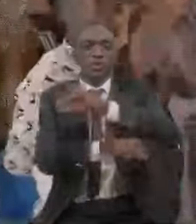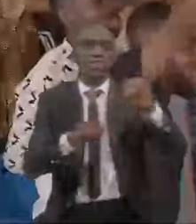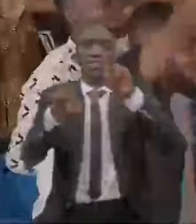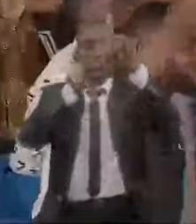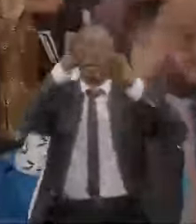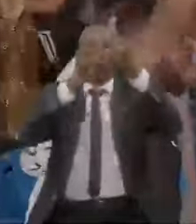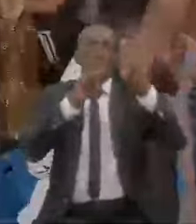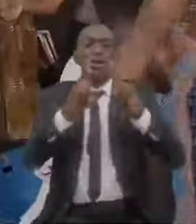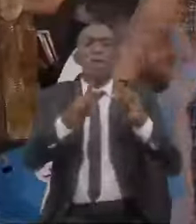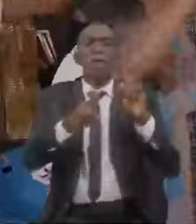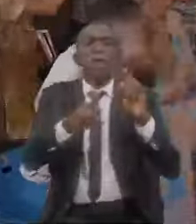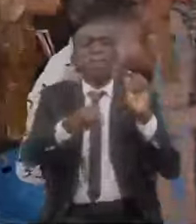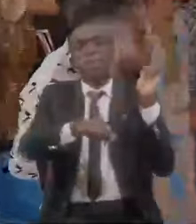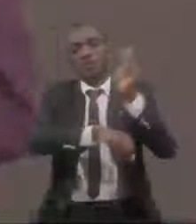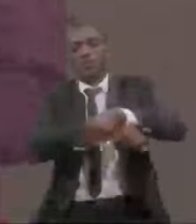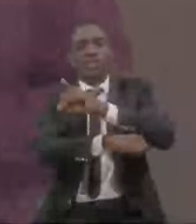Étoile dominante.